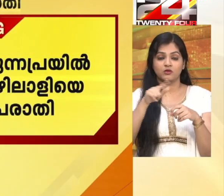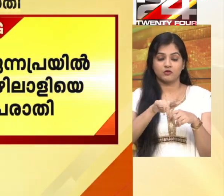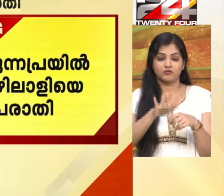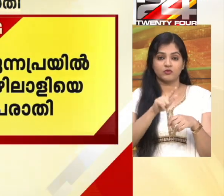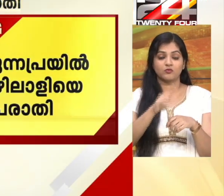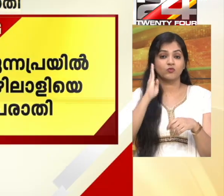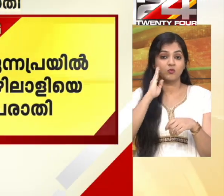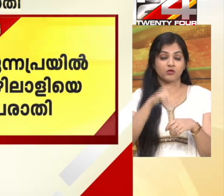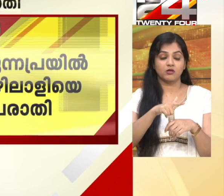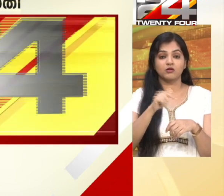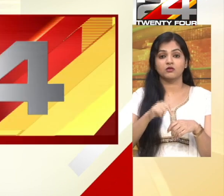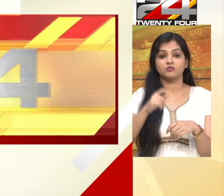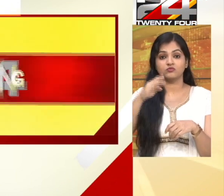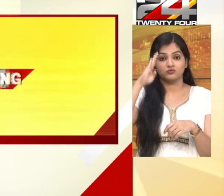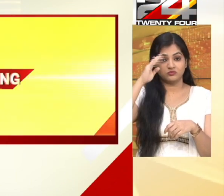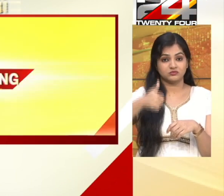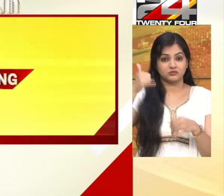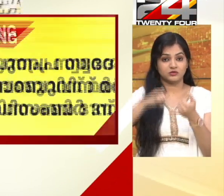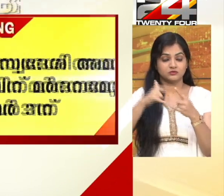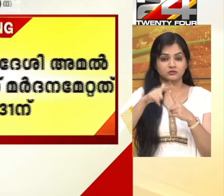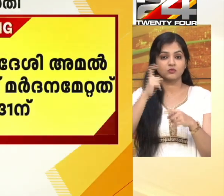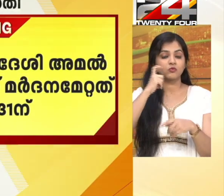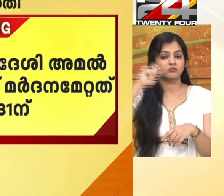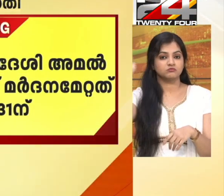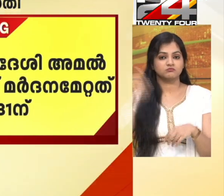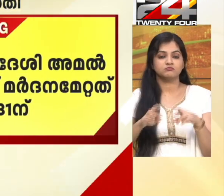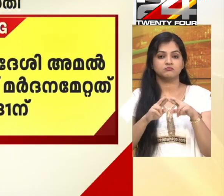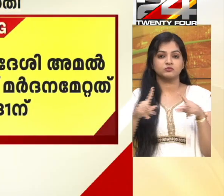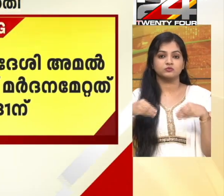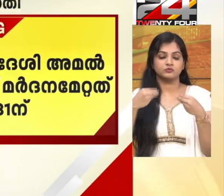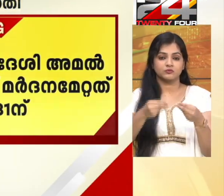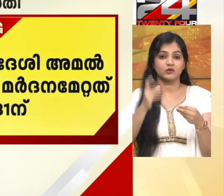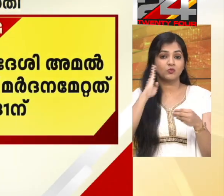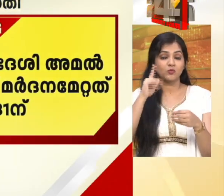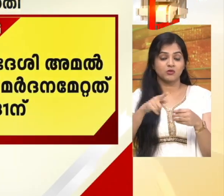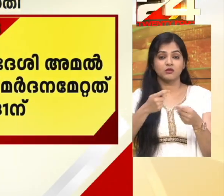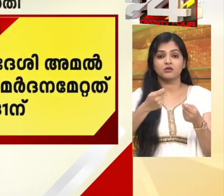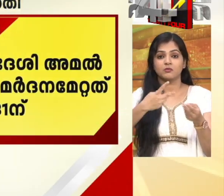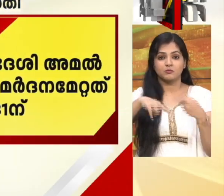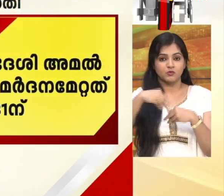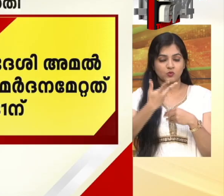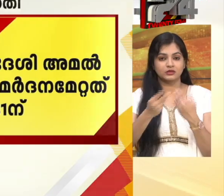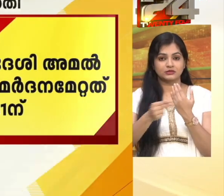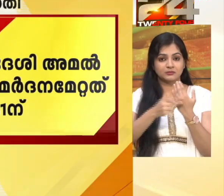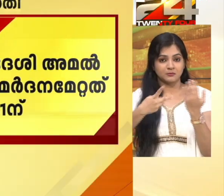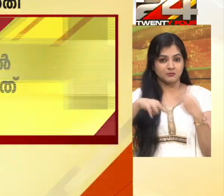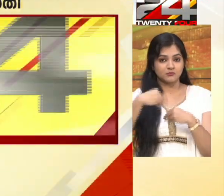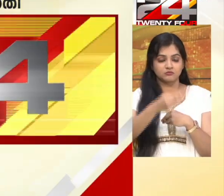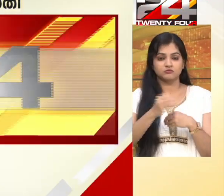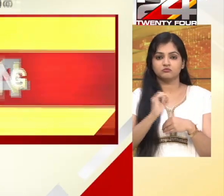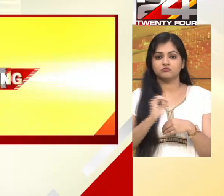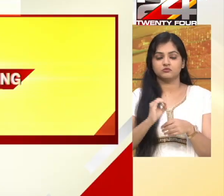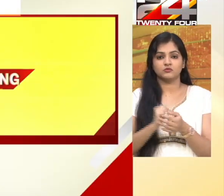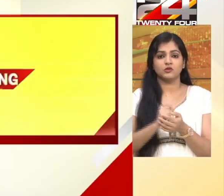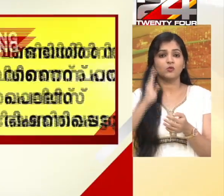വാങ്ങി നിലത്ത് എറിഞ്ഞ് തകർത്തു എന്നാണ് അമൽ പറയുന്നത് ആ ഫോൺ തിരികെ കൊടുക്കുകയോ ഫോണിലുണ്ടായിരുന്ന സിം കാർഡ് തിരികെ കൊടുക്കുകയോ ചെയ്തിട്ടില്ല